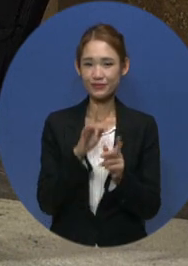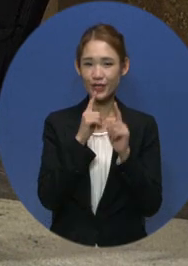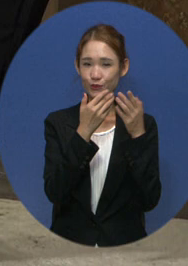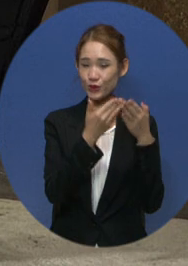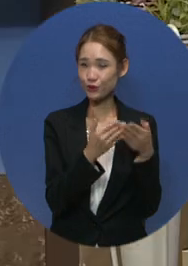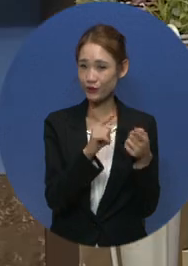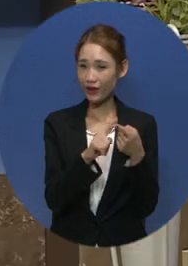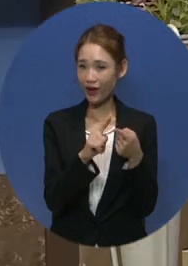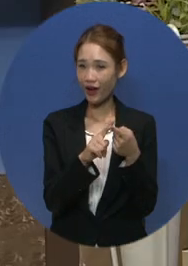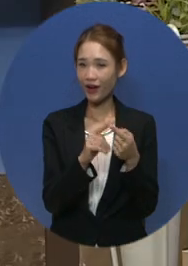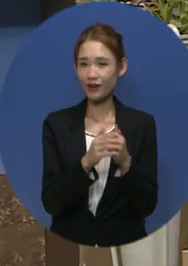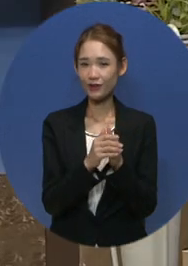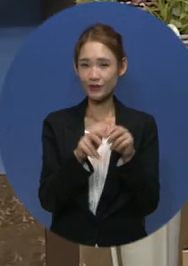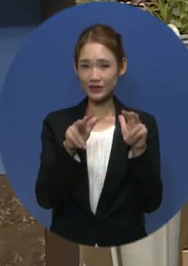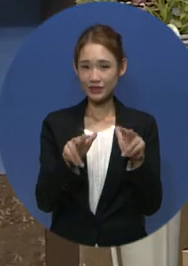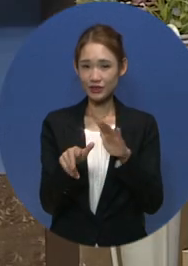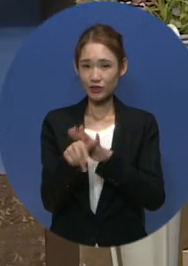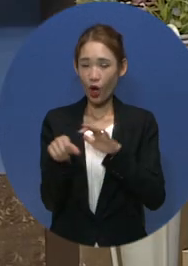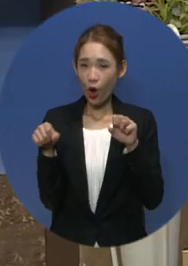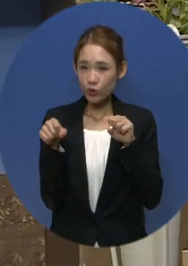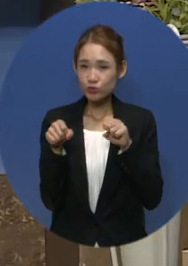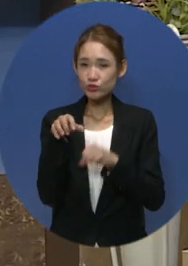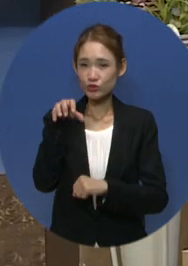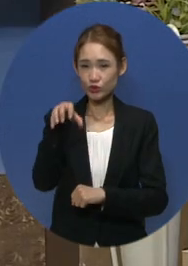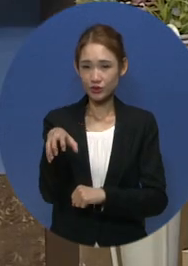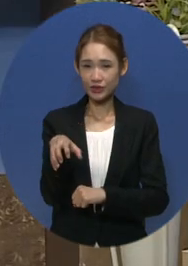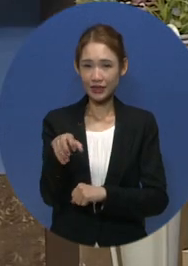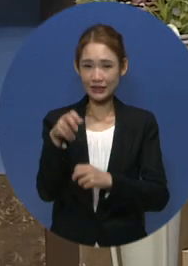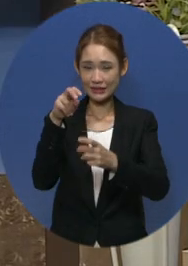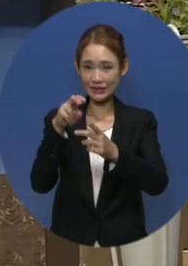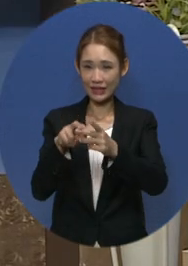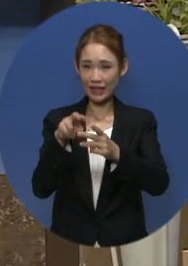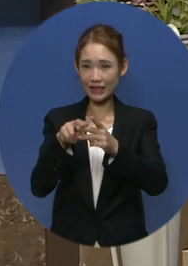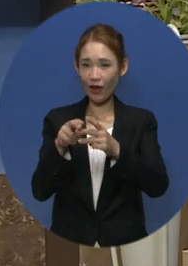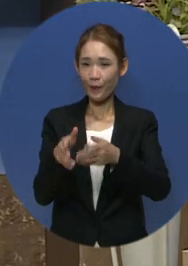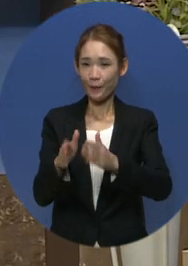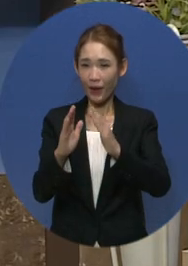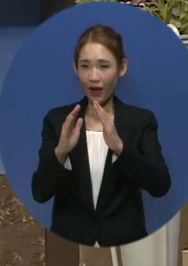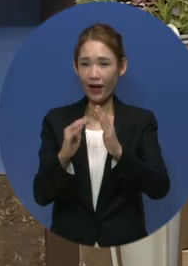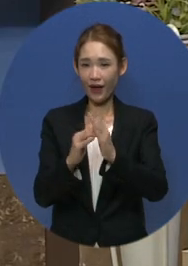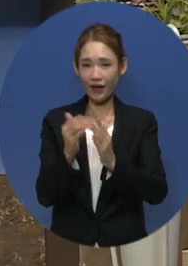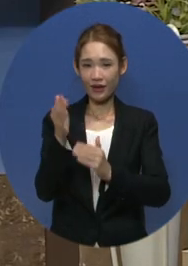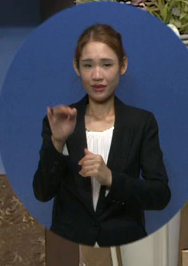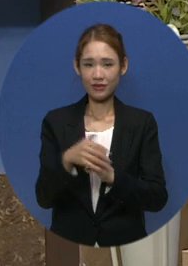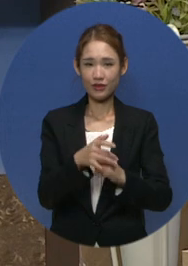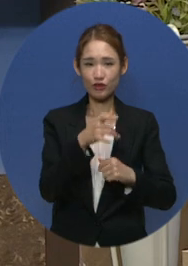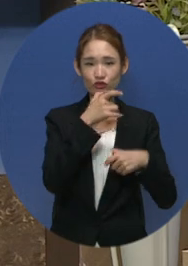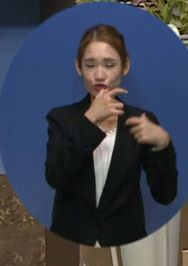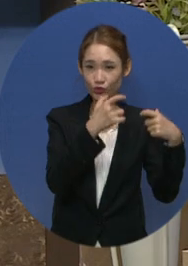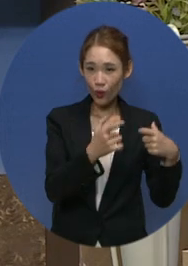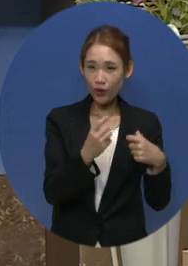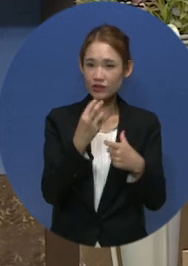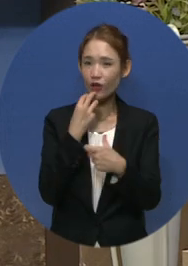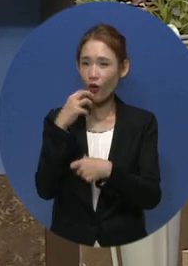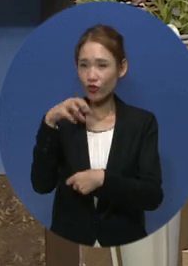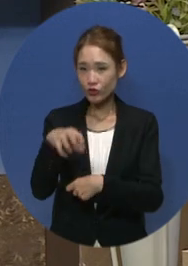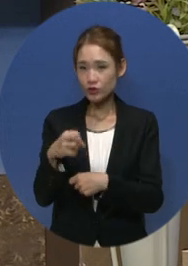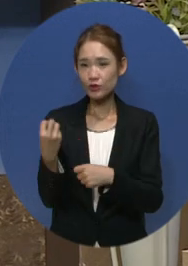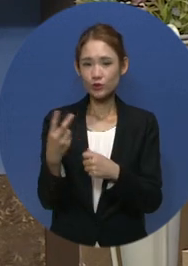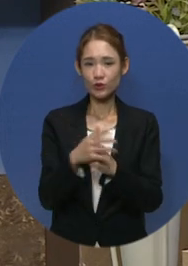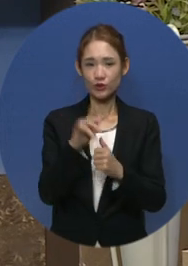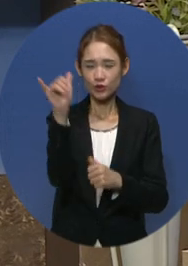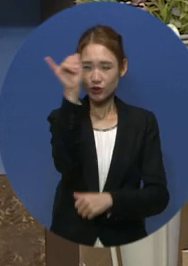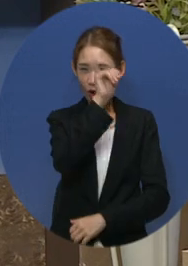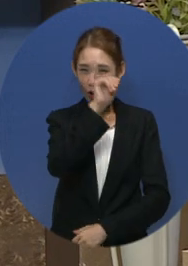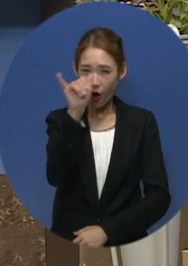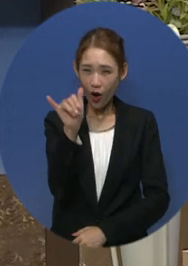것처럼 네. 지금은 또 이제 경북에 네. 센터를 짓고 계신다고 네. 말씀해 주셨는데 네. 이런 수도권이나 서울뿐만 아니라 네. 전국